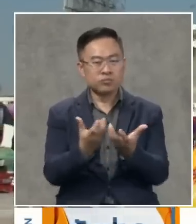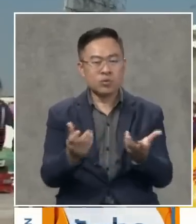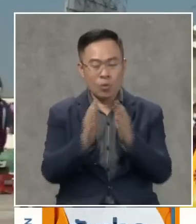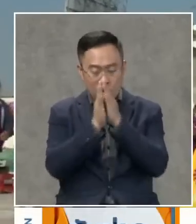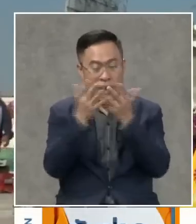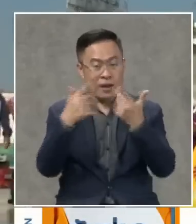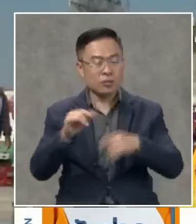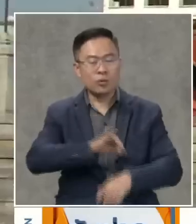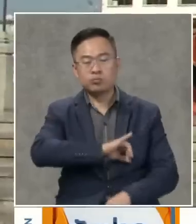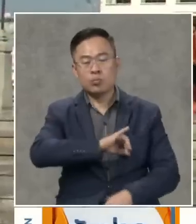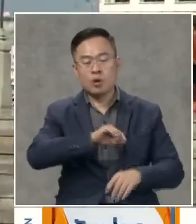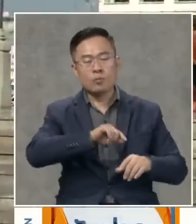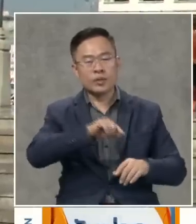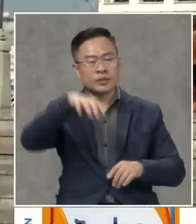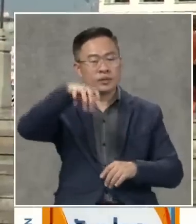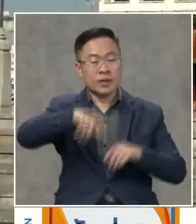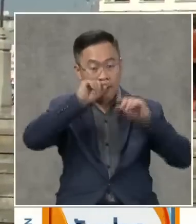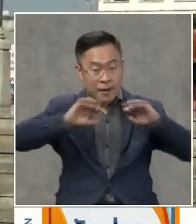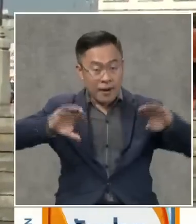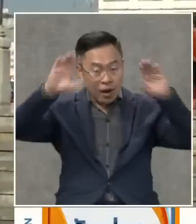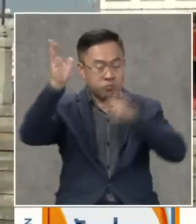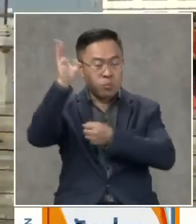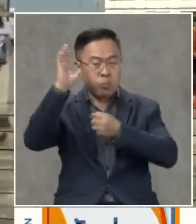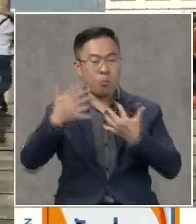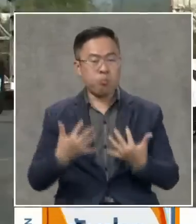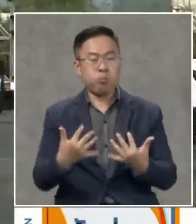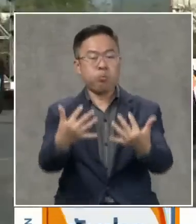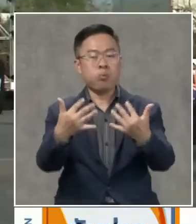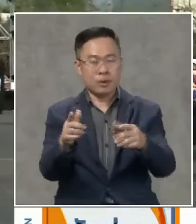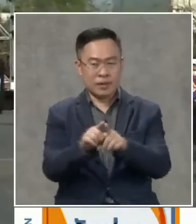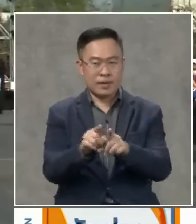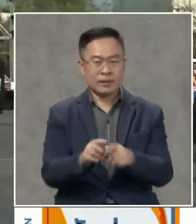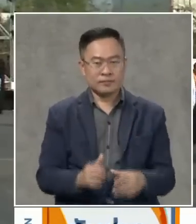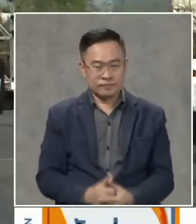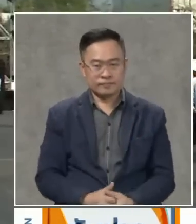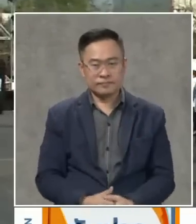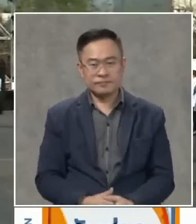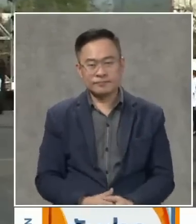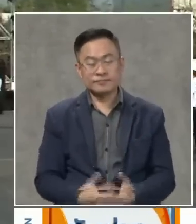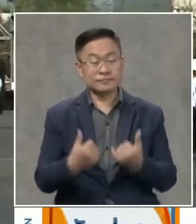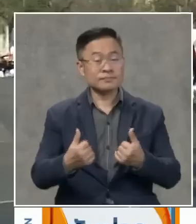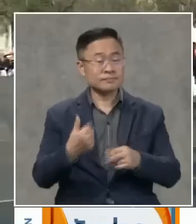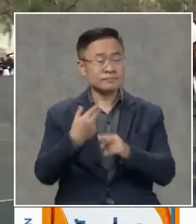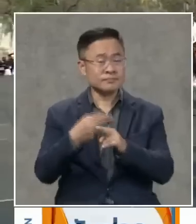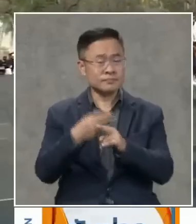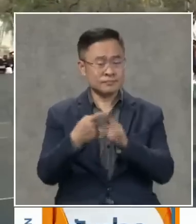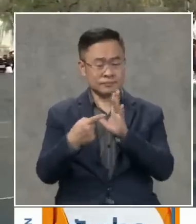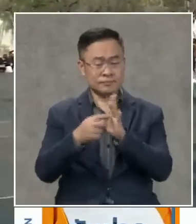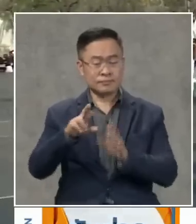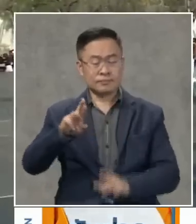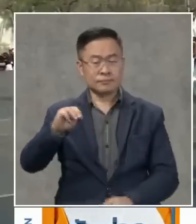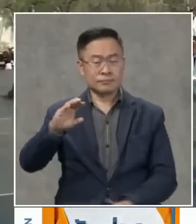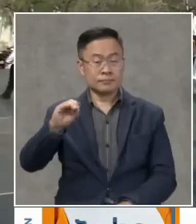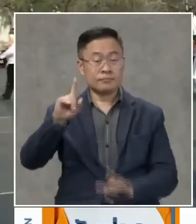ยที่สนามหน้าศาลากลางจังหวัดนครราชสีมานะคะคุณเสกสกลน่ะคุณรัมโบ้บอกเวทีนี้พร้อมเกินร้อย